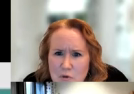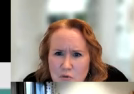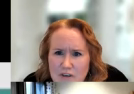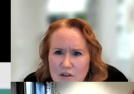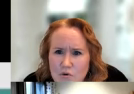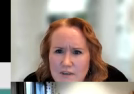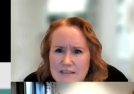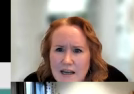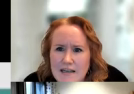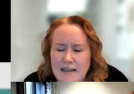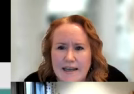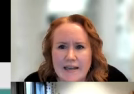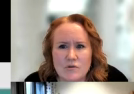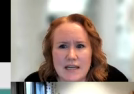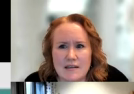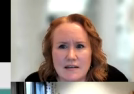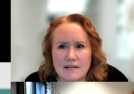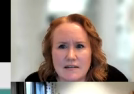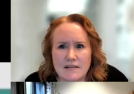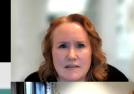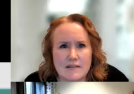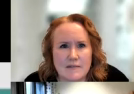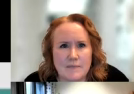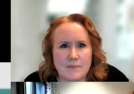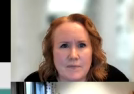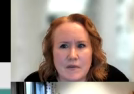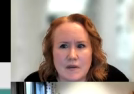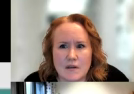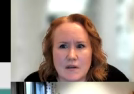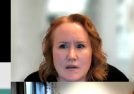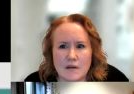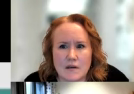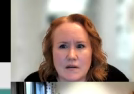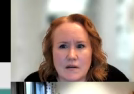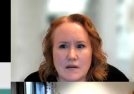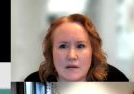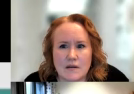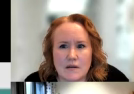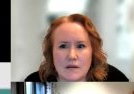Da blir det spørsmål om videoen du viste er tilgjengelig noen sted. Ja, hvis du går til